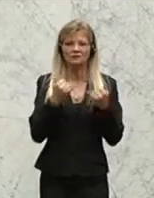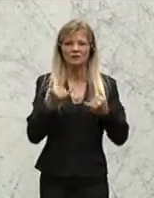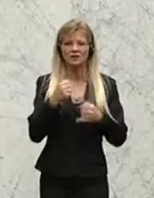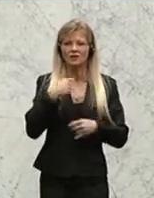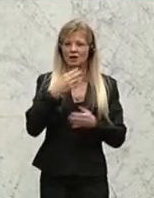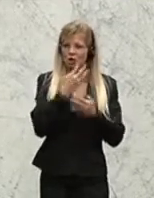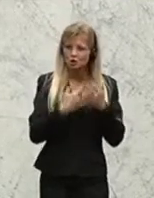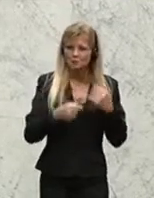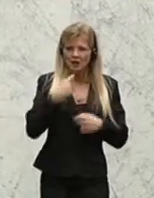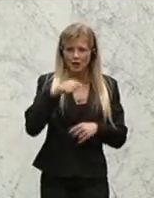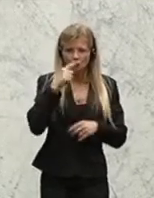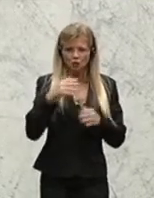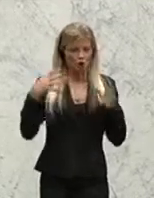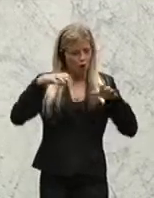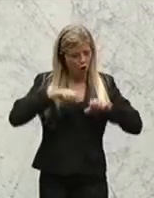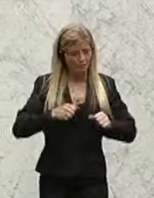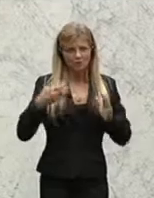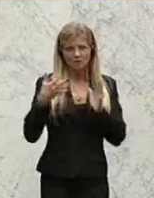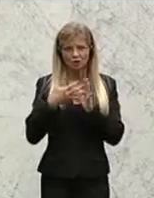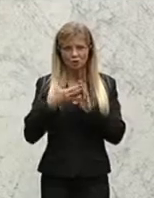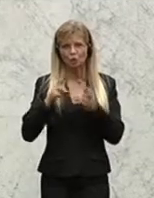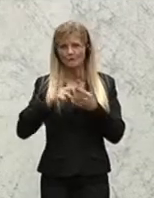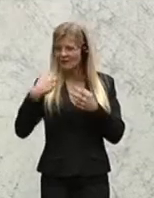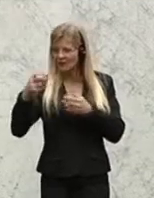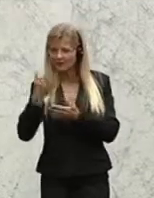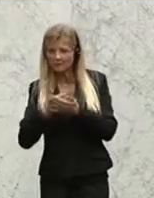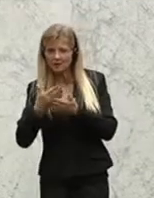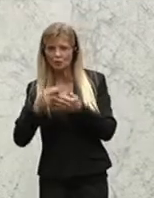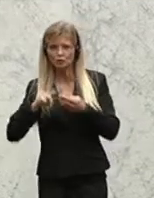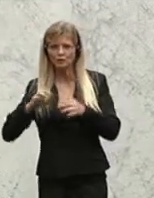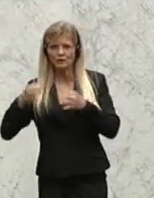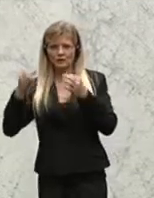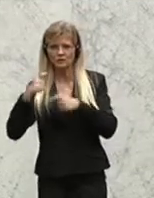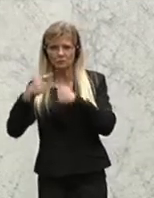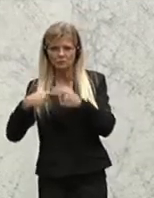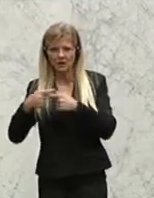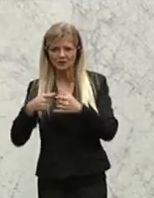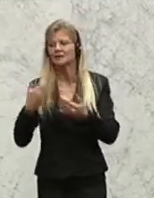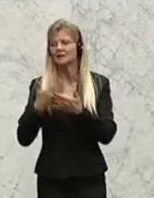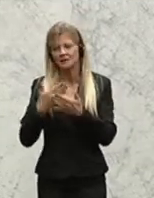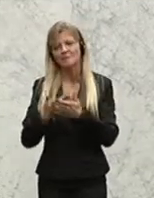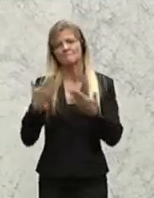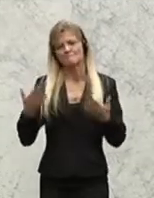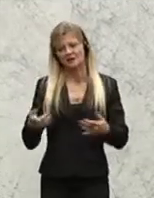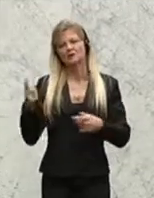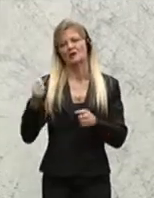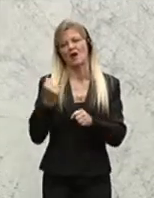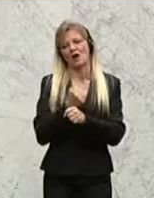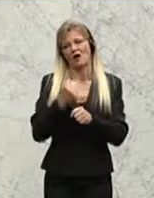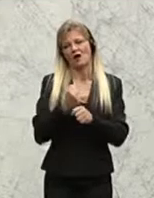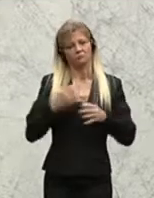weiterführenden Integrations- und Qualifizierungsmaßnahmen so rasch wie möglich jobfit zu machen. Und auch so werden die Sozialbudgets